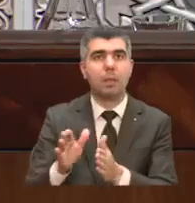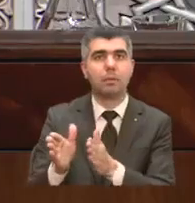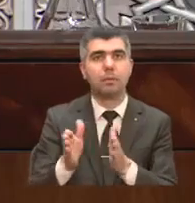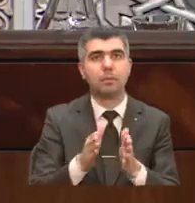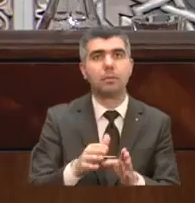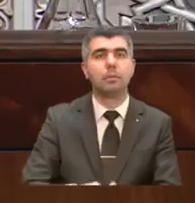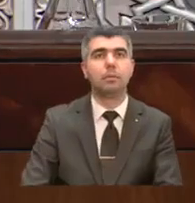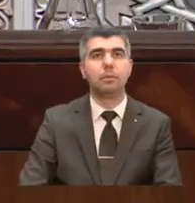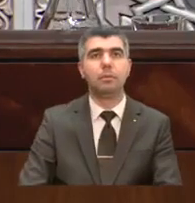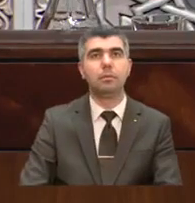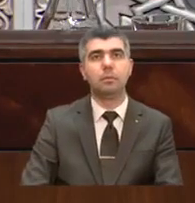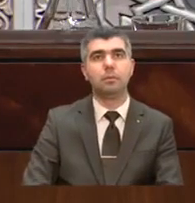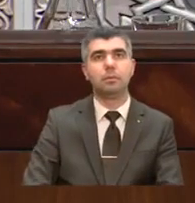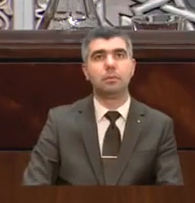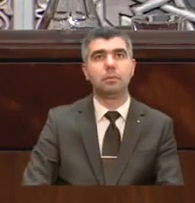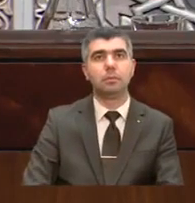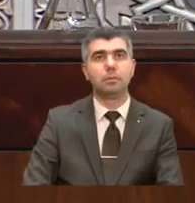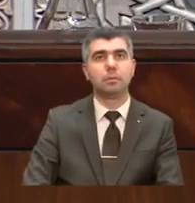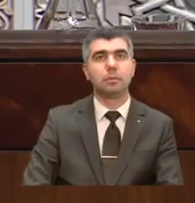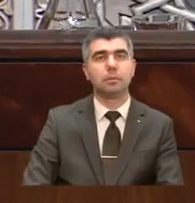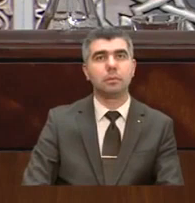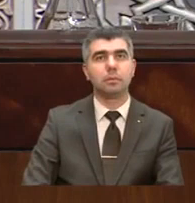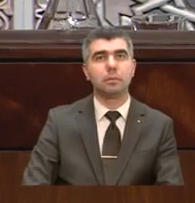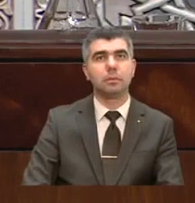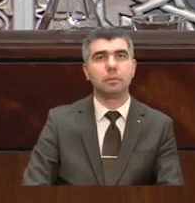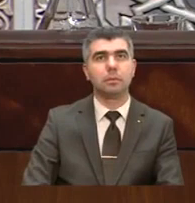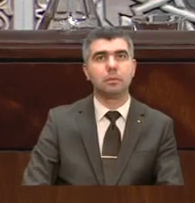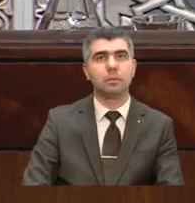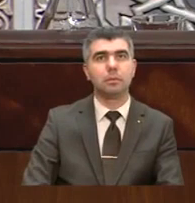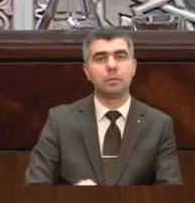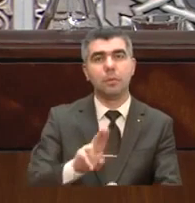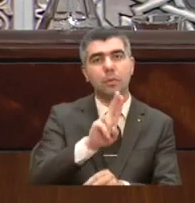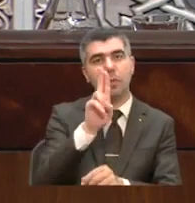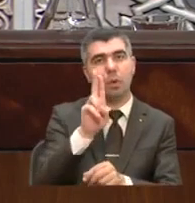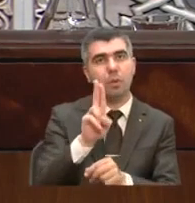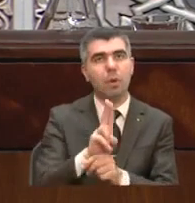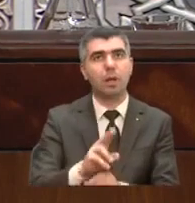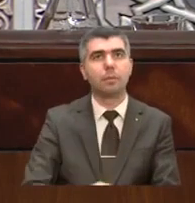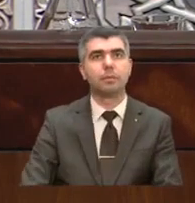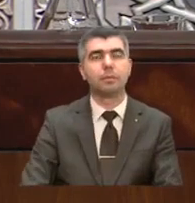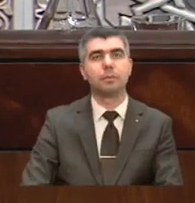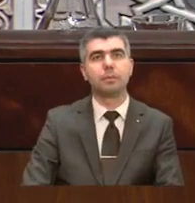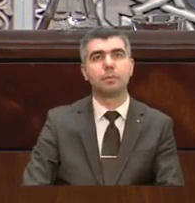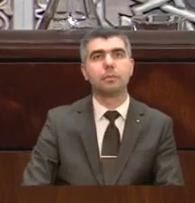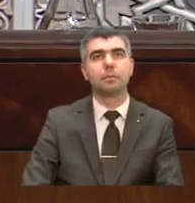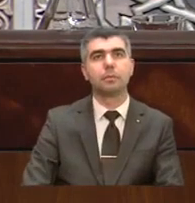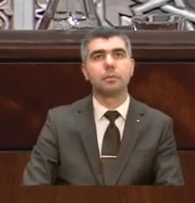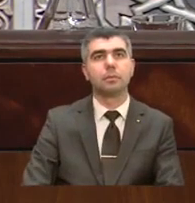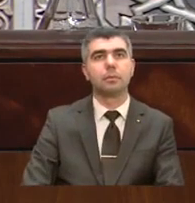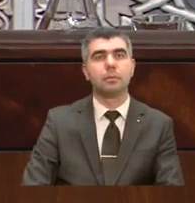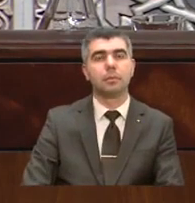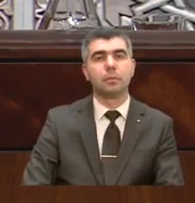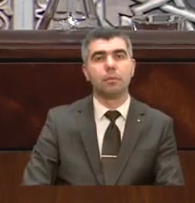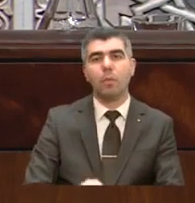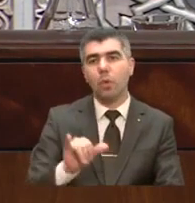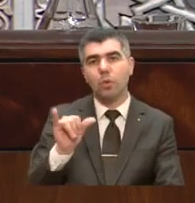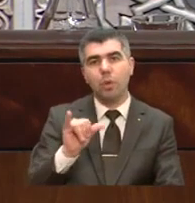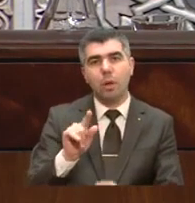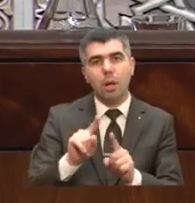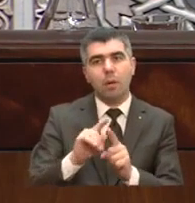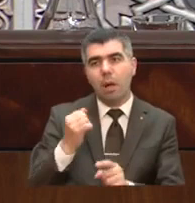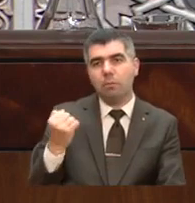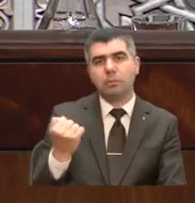شكرا السيد الرئيس. السؤال الموالي هو سؤال آني عن دواعي تأخير